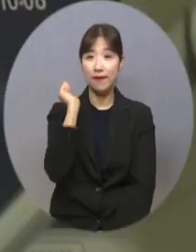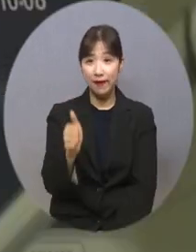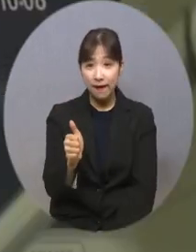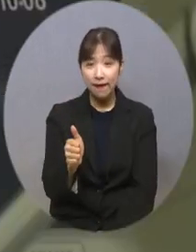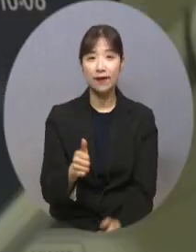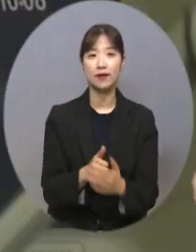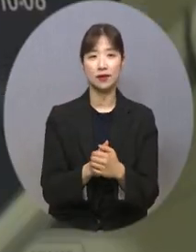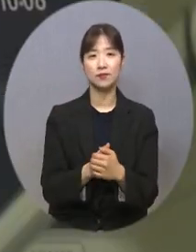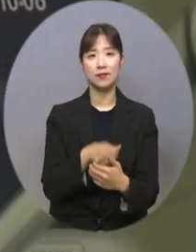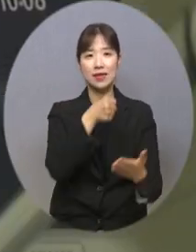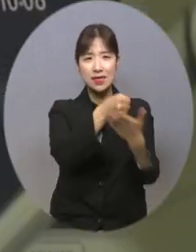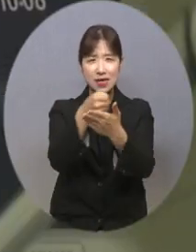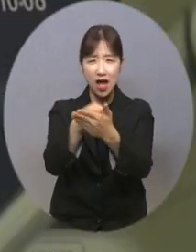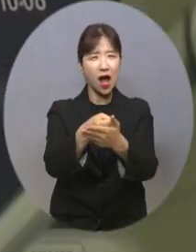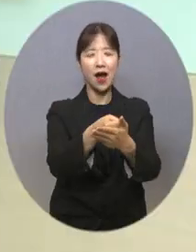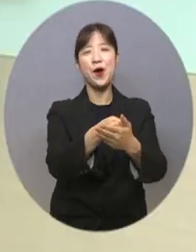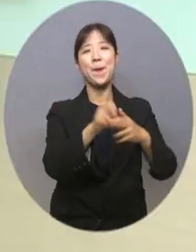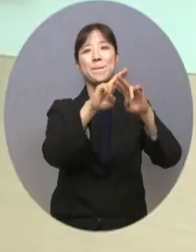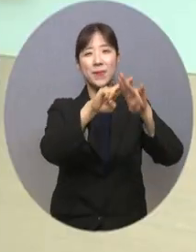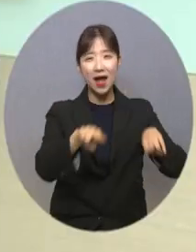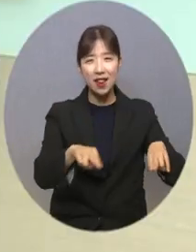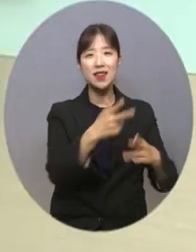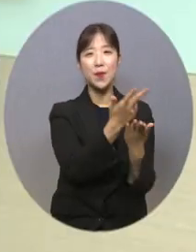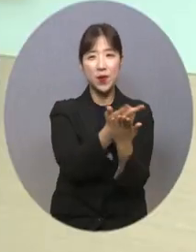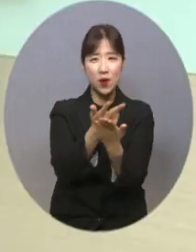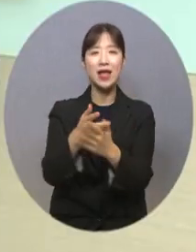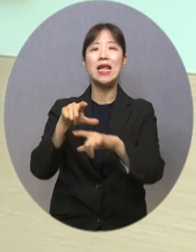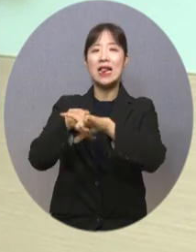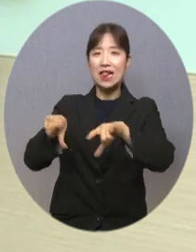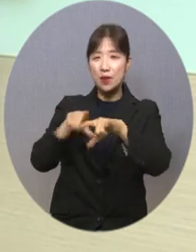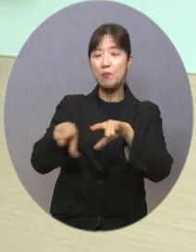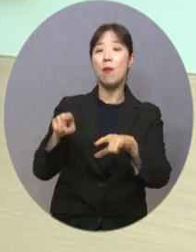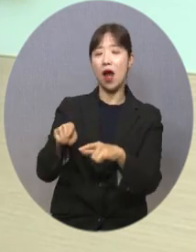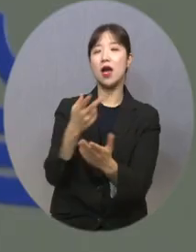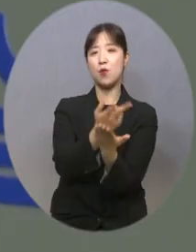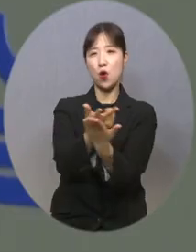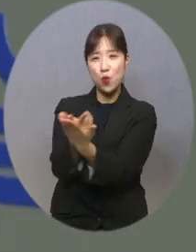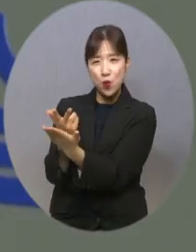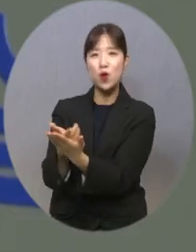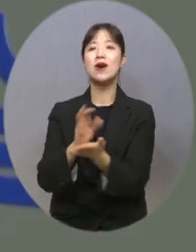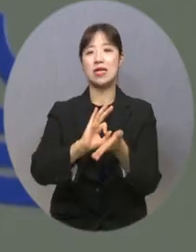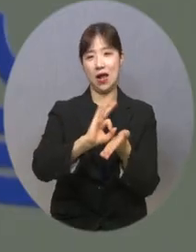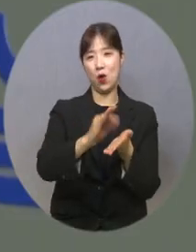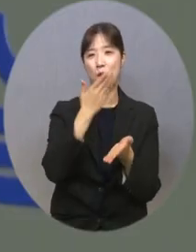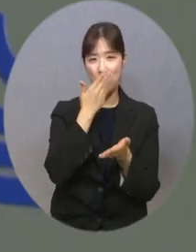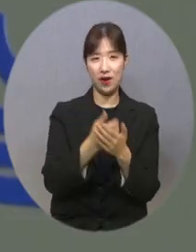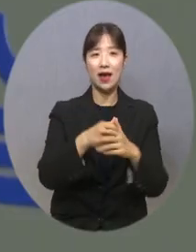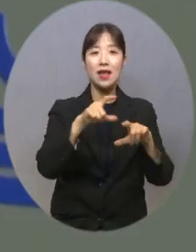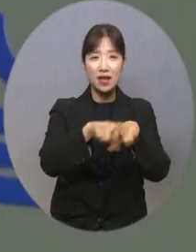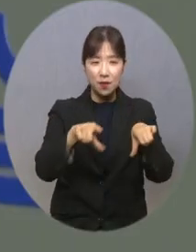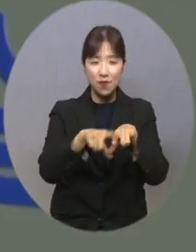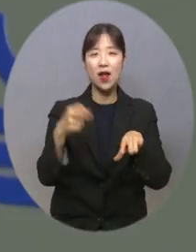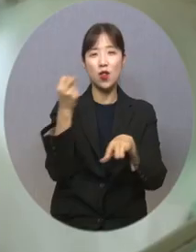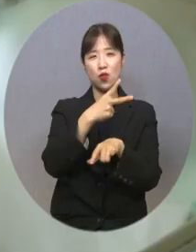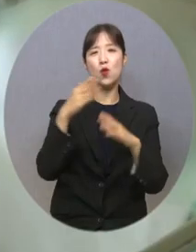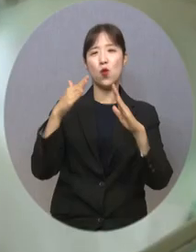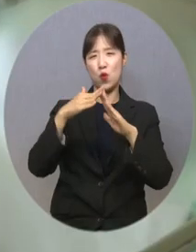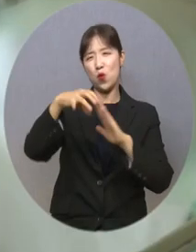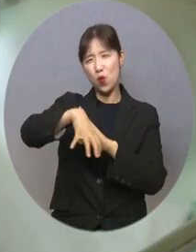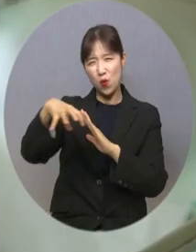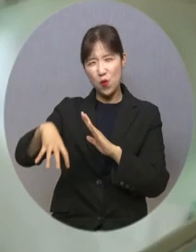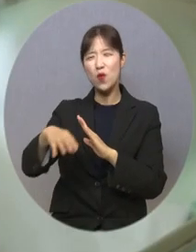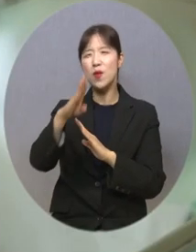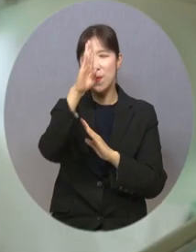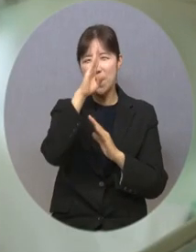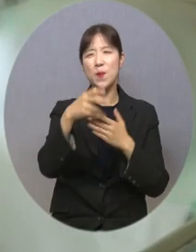방역총괄반장은 지정 해제된 병상은 일반 병상 진료에 사용할 수 있고 일반 병상과 동네 병의원에서